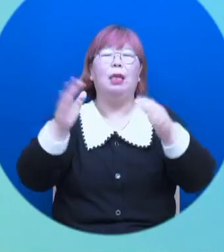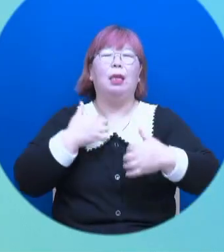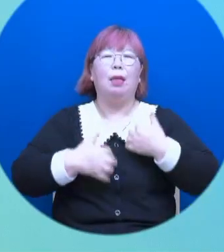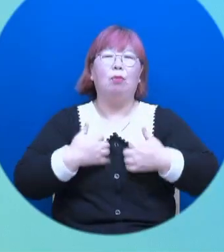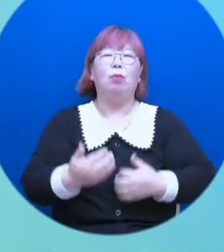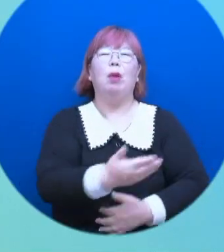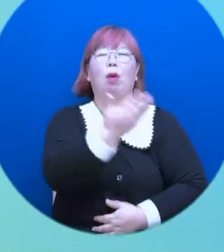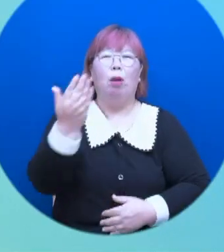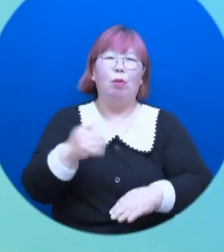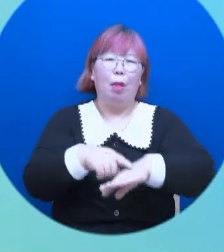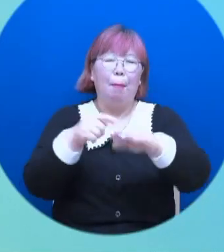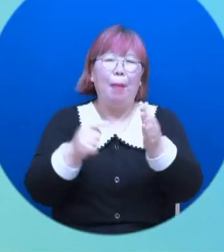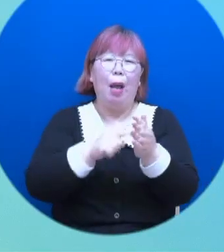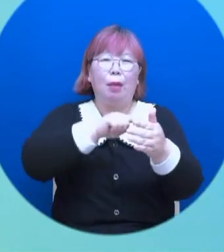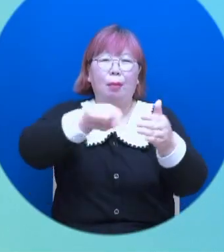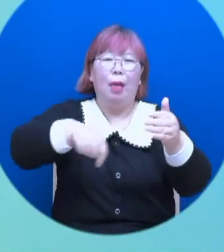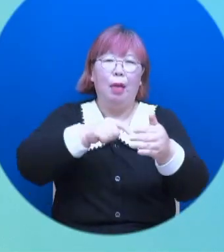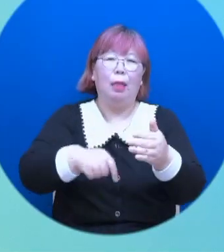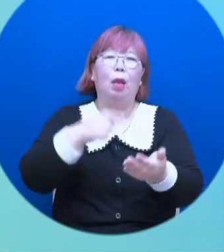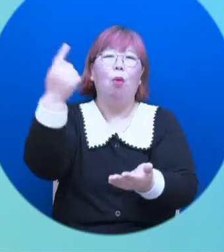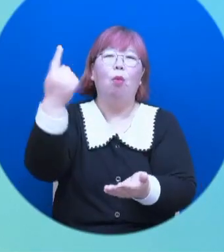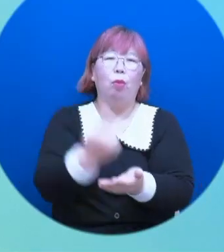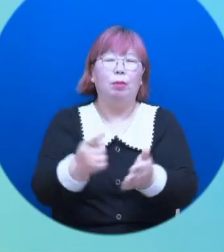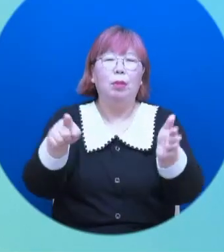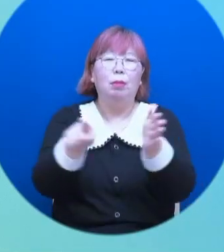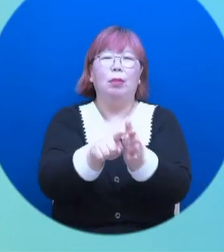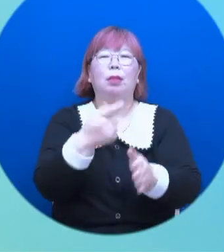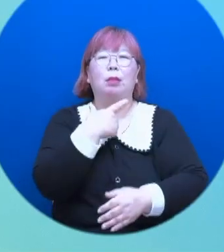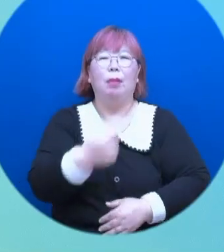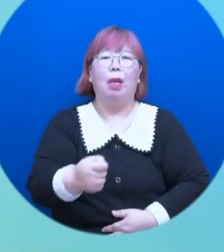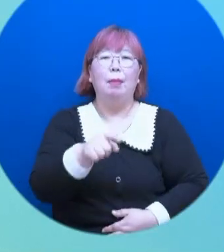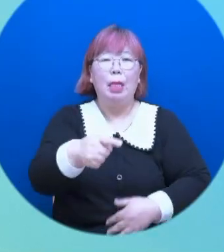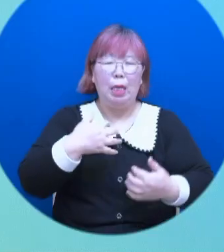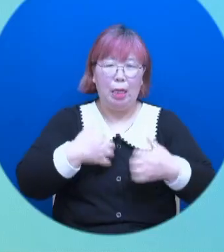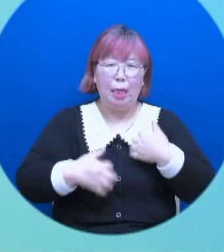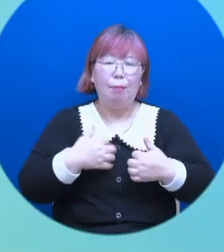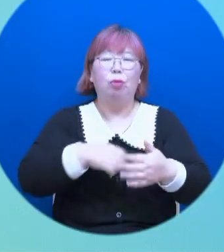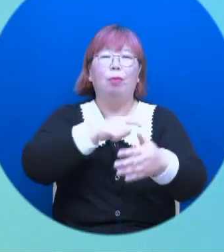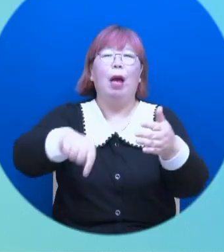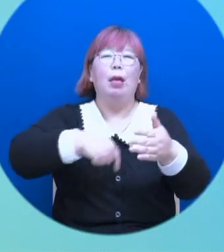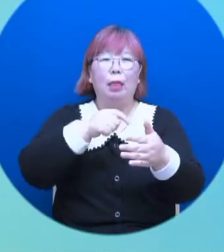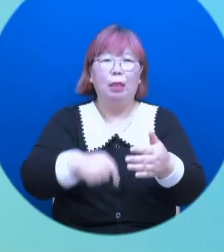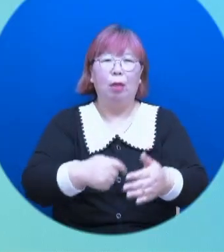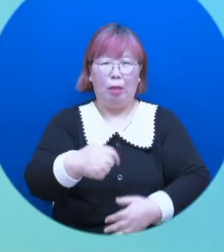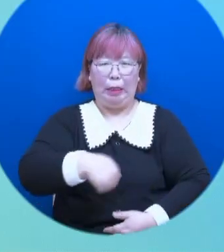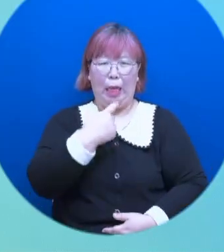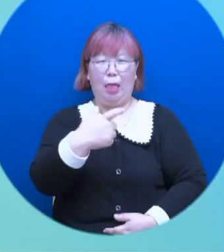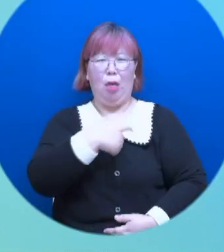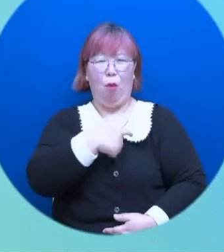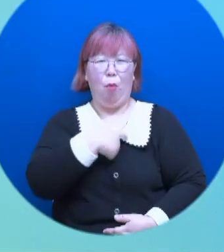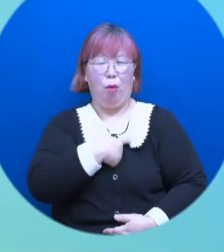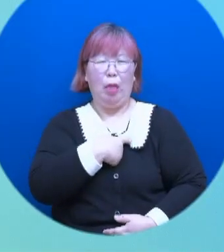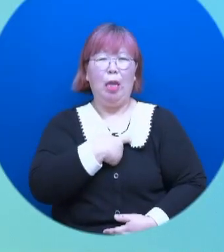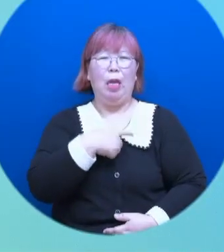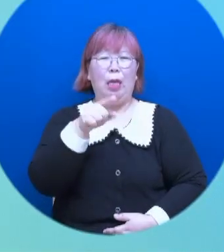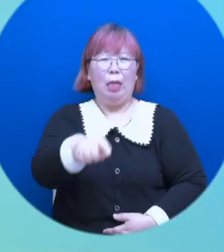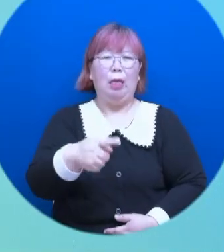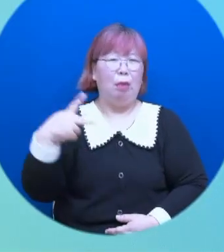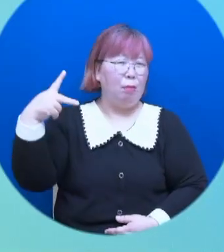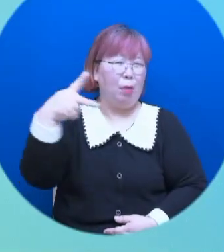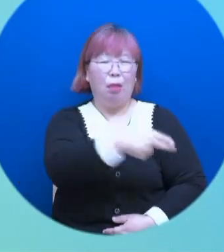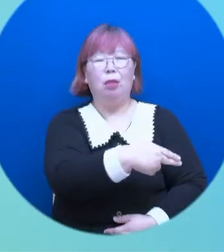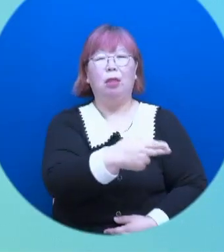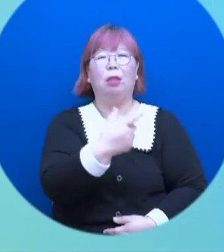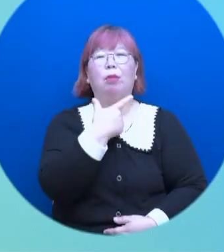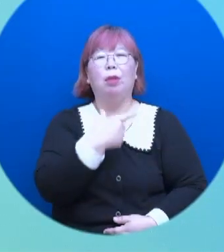여러분의 심령 가운데 임할 줄로 믿으시길 바랍니다. 이 기쁨 안에서 자기 혐오의 저주가 끊어집니다.